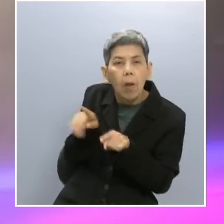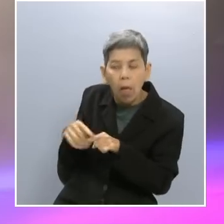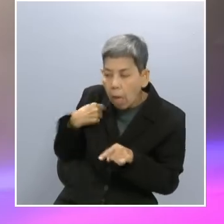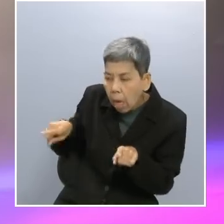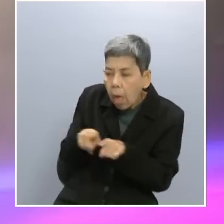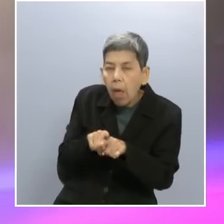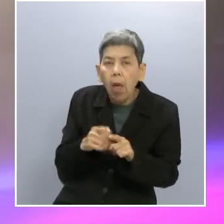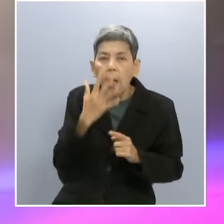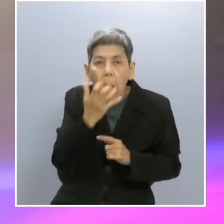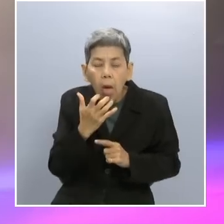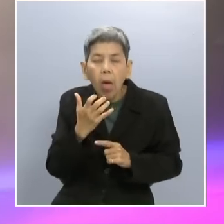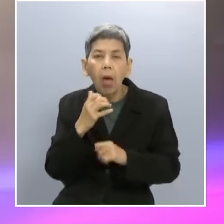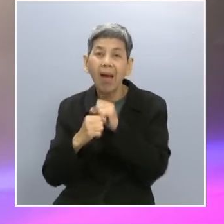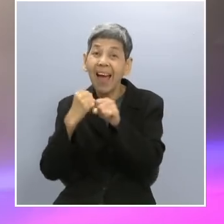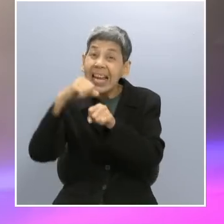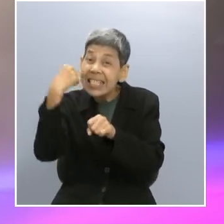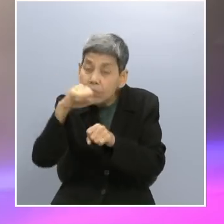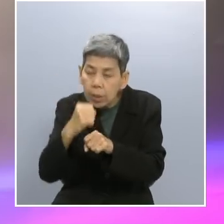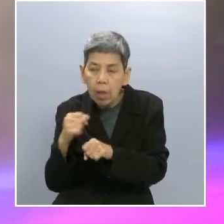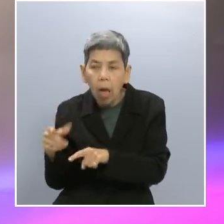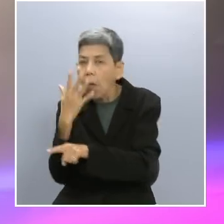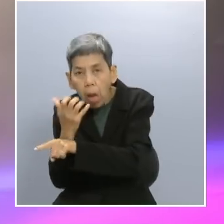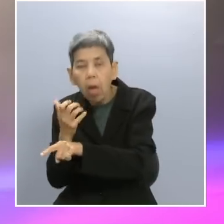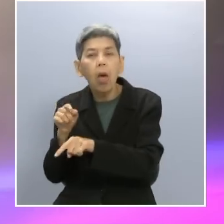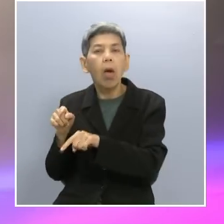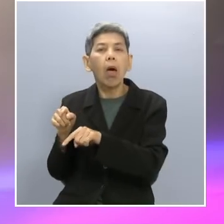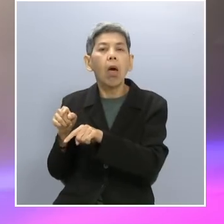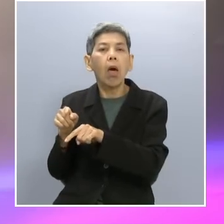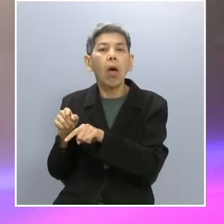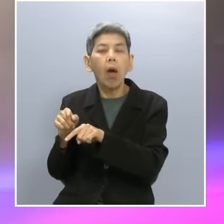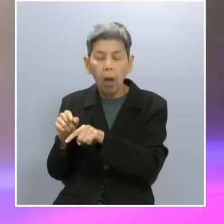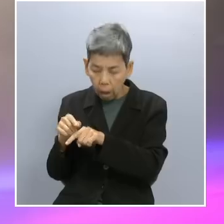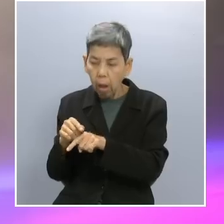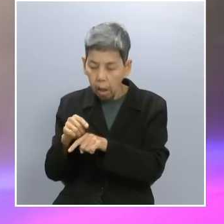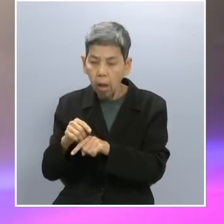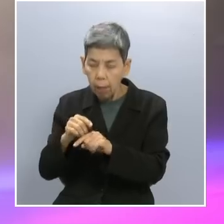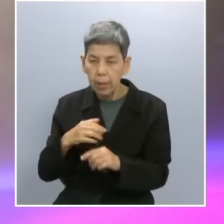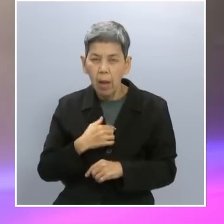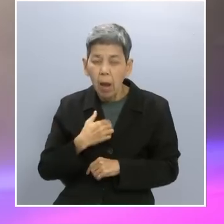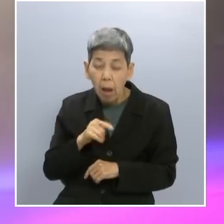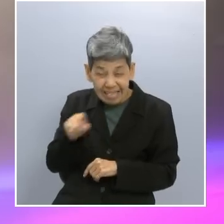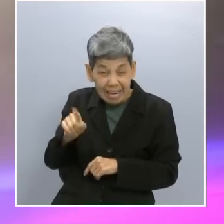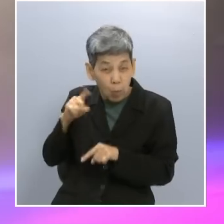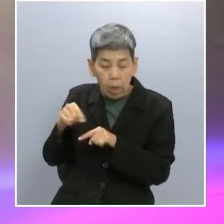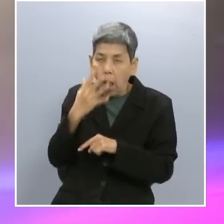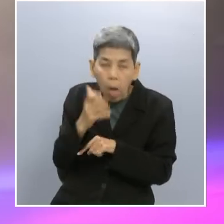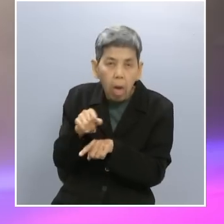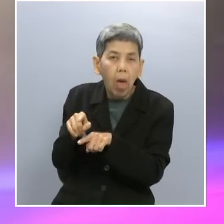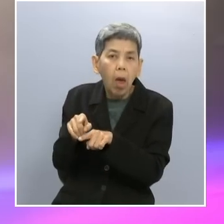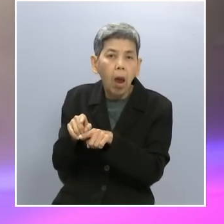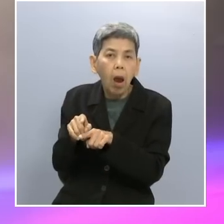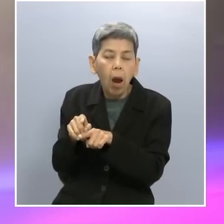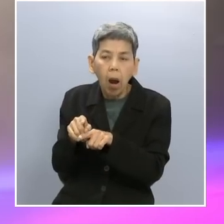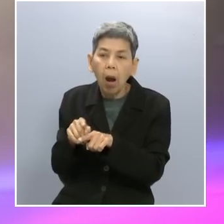10กว่าปีคุณผู้ชมฮะ10ปีนะครับแล้วก็ไปหลอกเธอนะฮะแล้ว